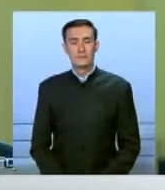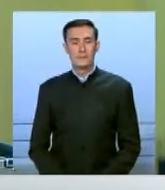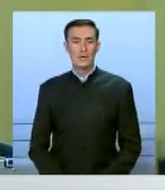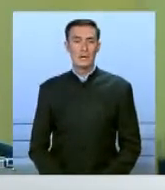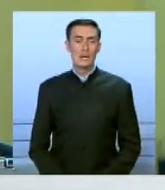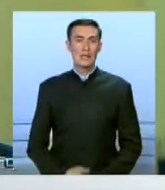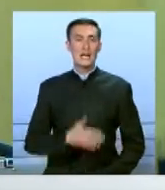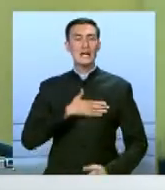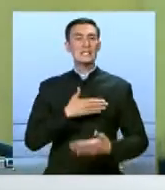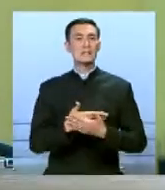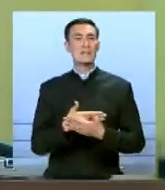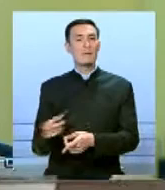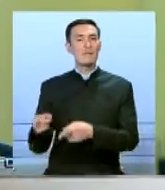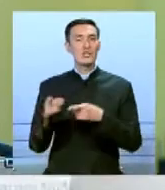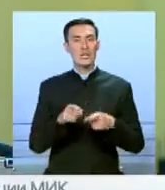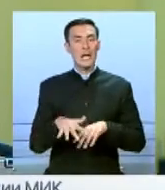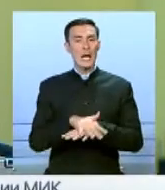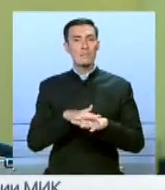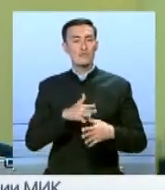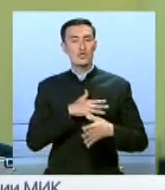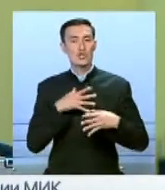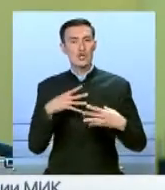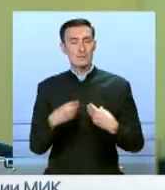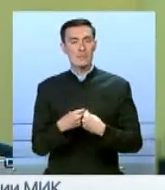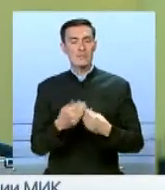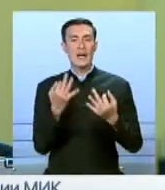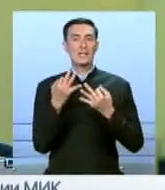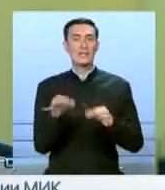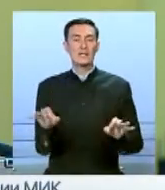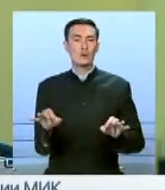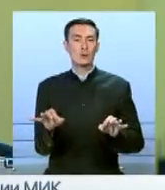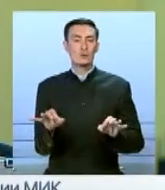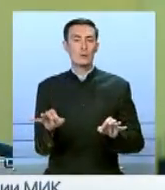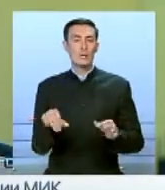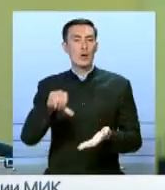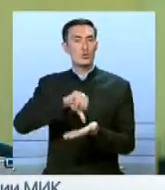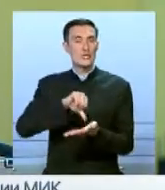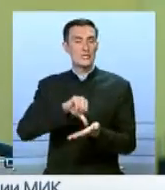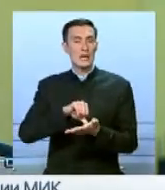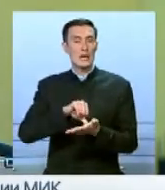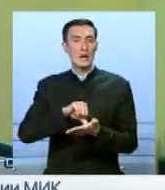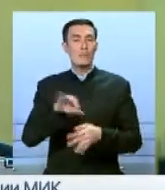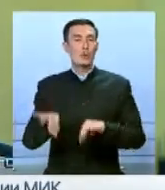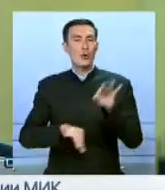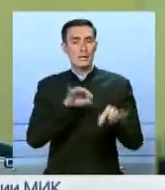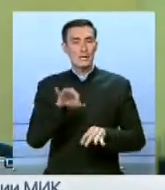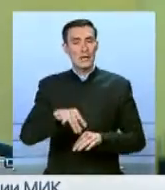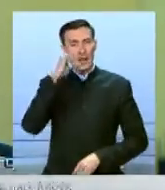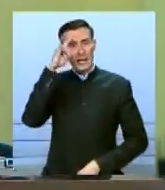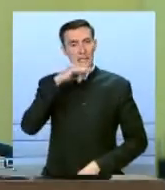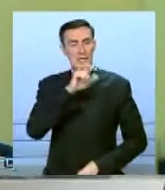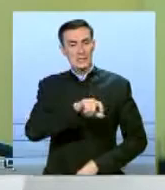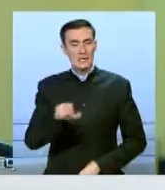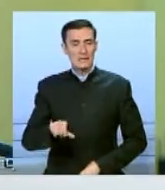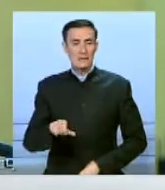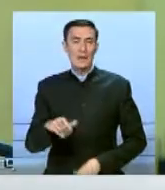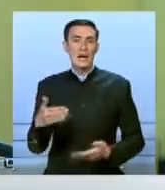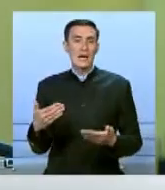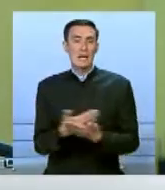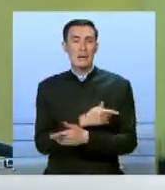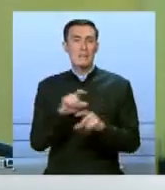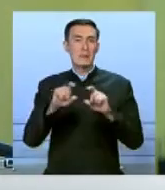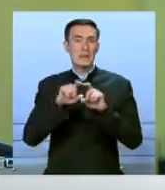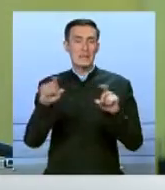Для активного привлечения общественности и обеспечения открытого доступа для участия в проекте всех казахстанцев также произведен ребрендинг